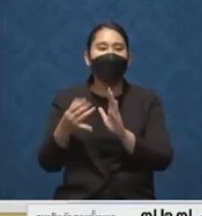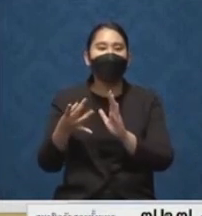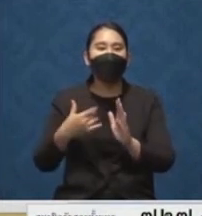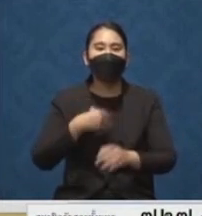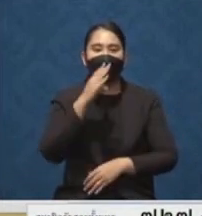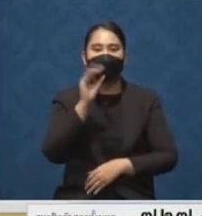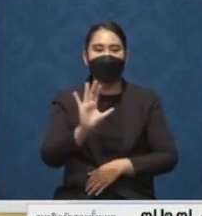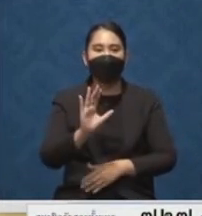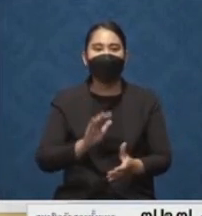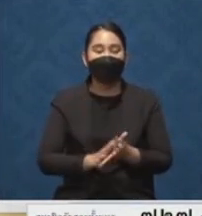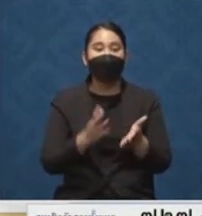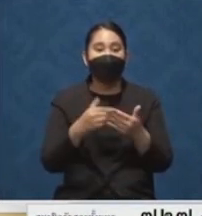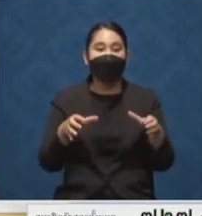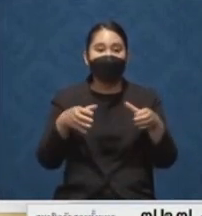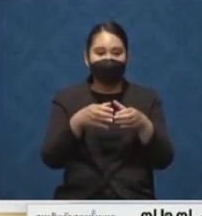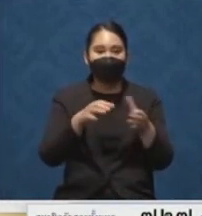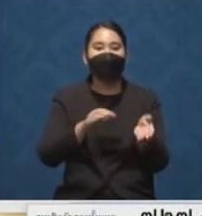ทั่งถูกยุบพรรคไป